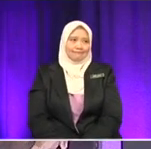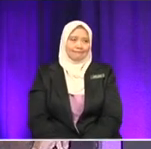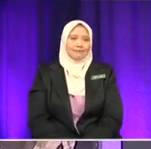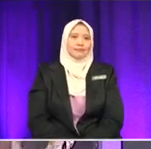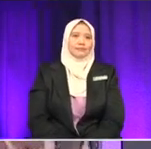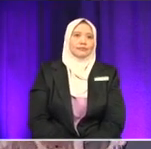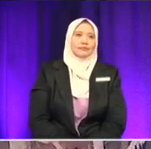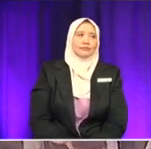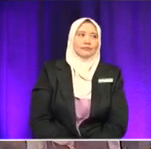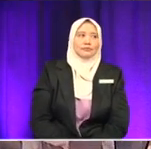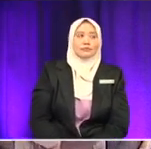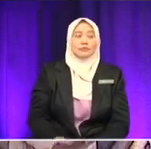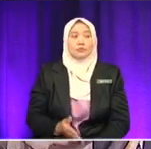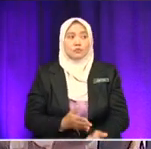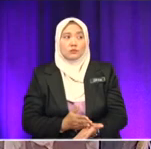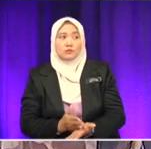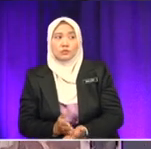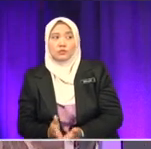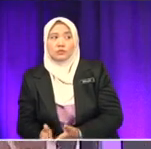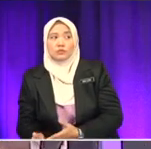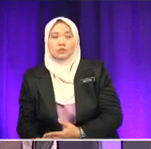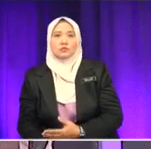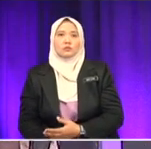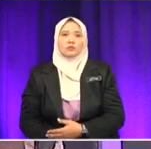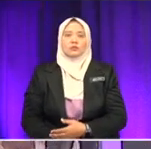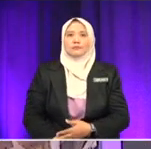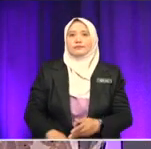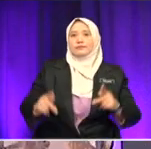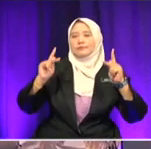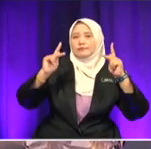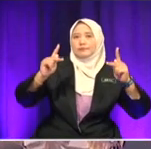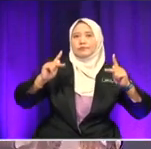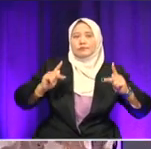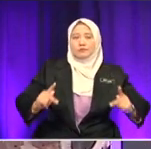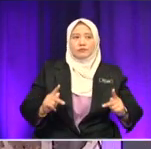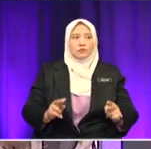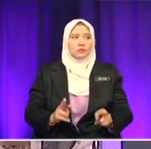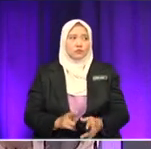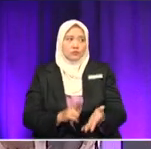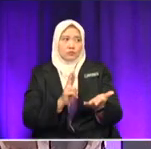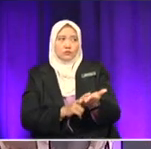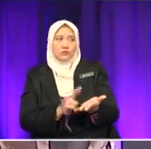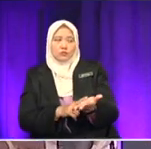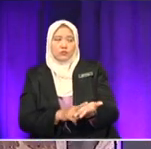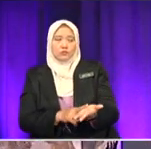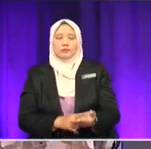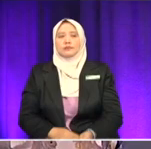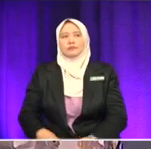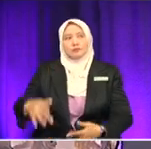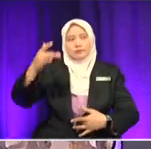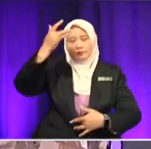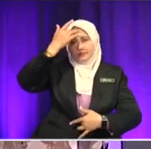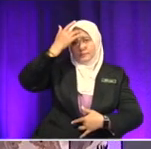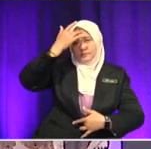Okey, seterusnya. Okey, kaedah rawatan penyakit berjangkit. Ha, di sini adalah bagaimana kita